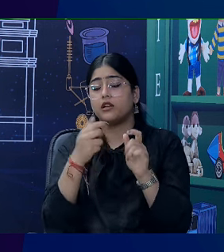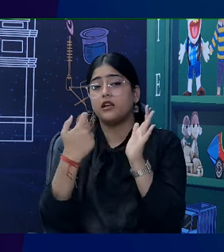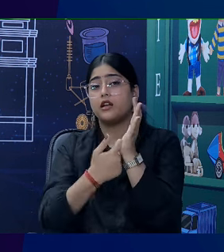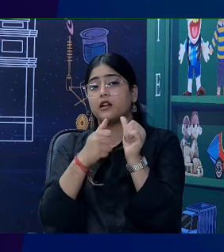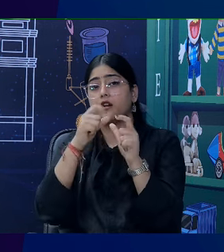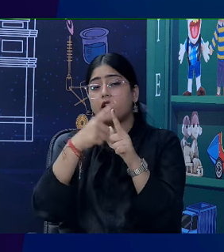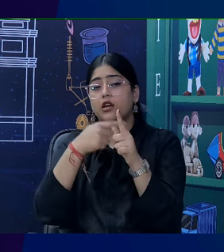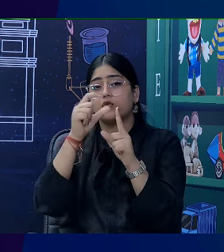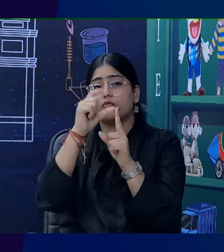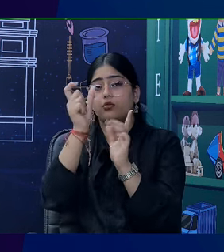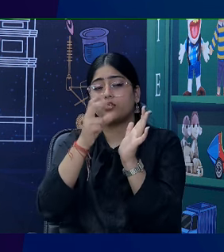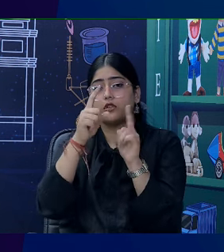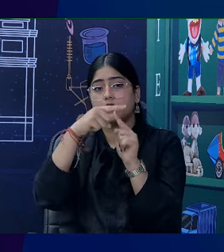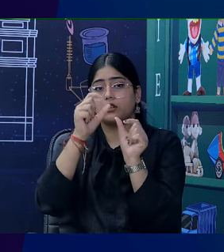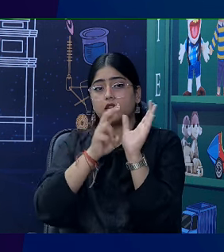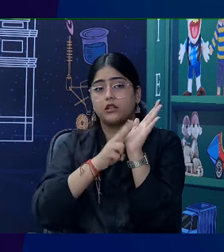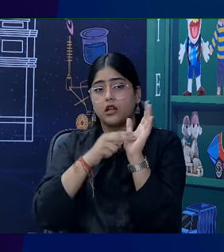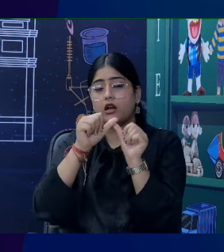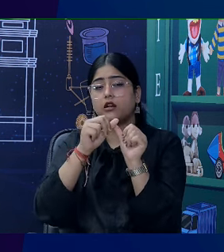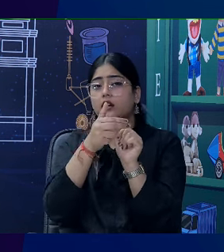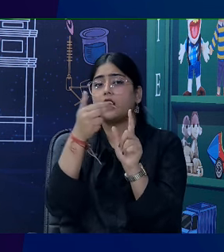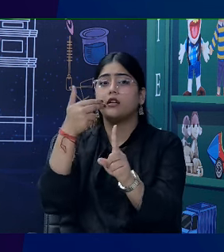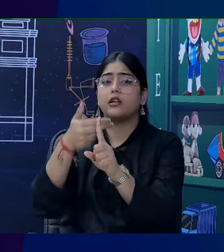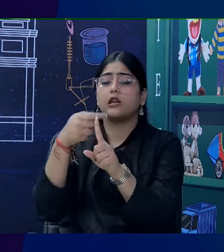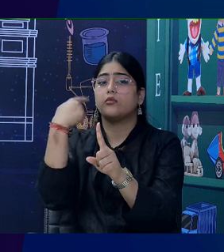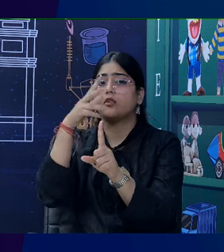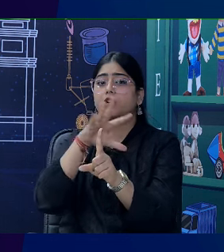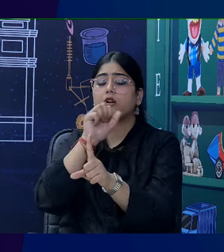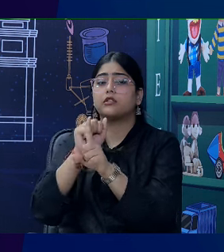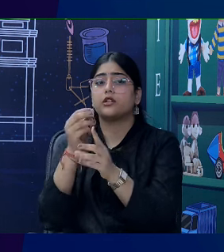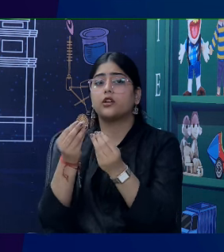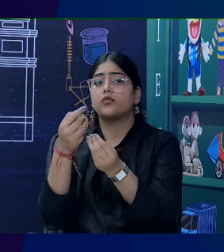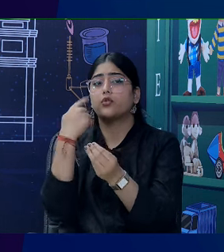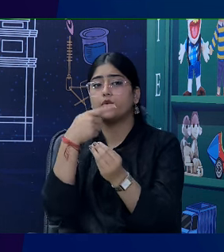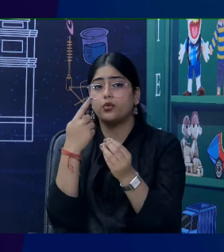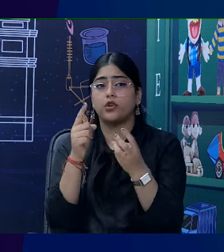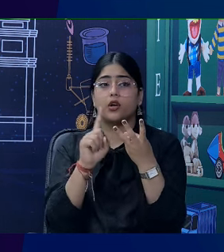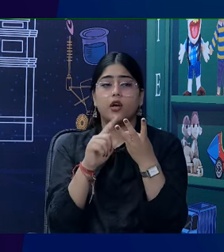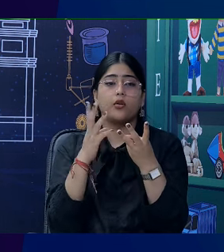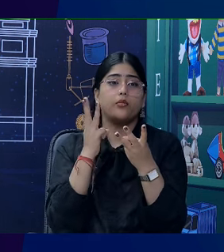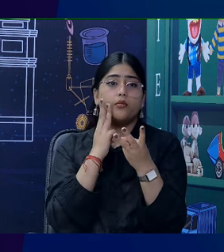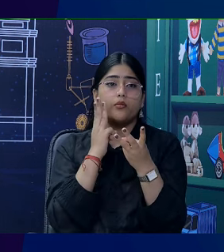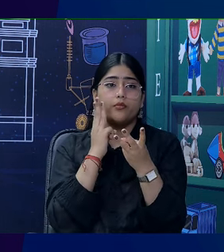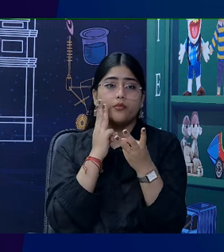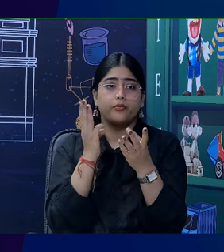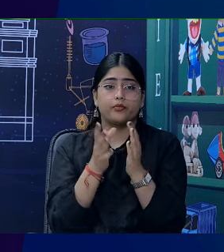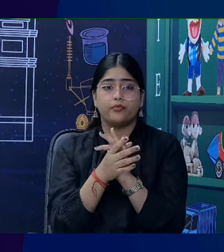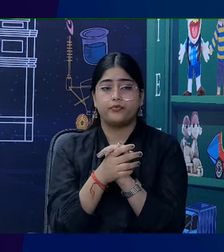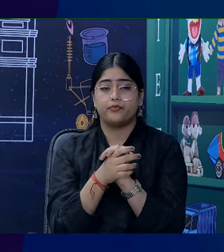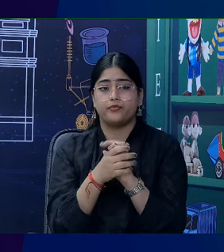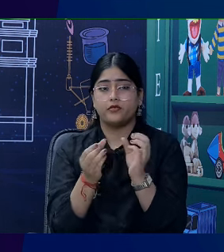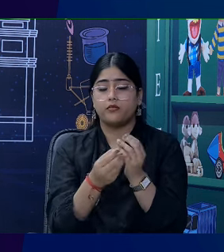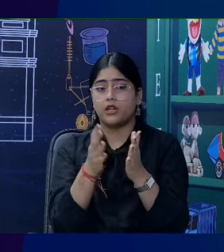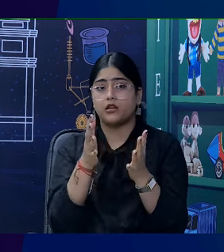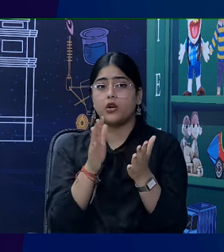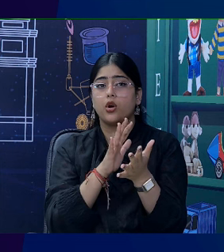थे और कथक शब्द किस शब्द से निकला है जी इसके अलावा लघु चित्र क्या है इनके बारे में हमने सब बता दिया इस